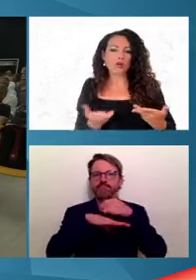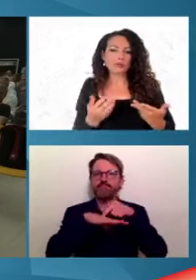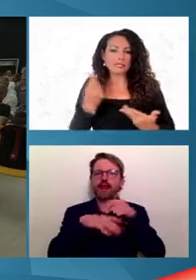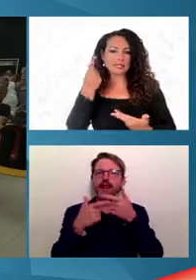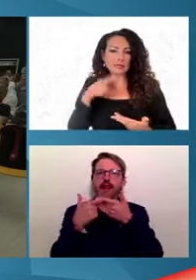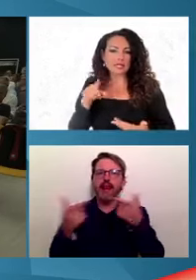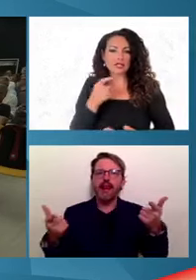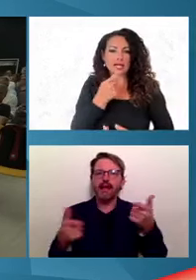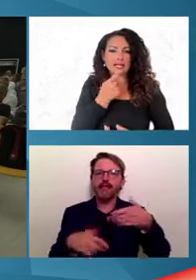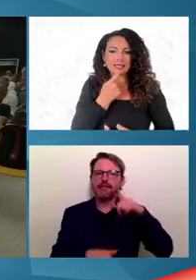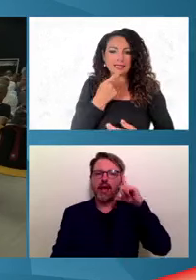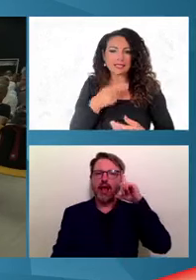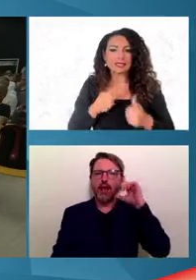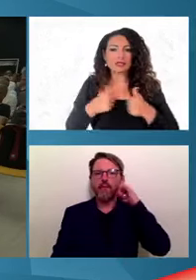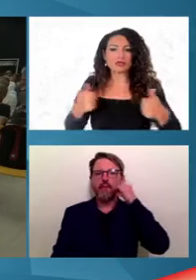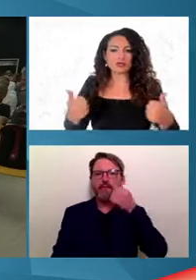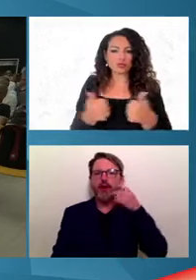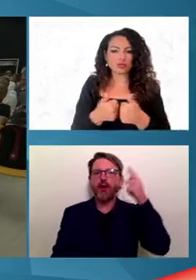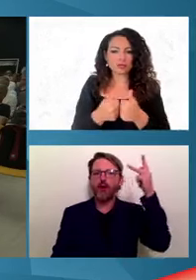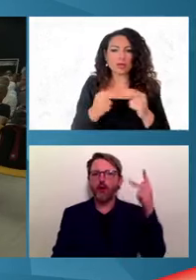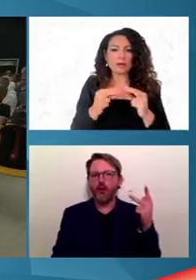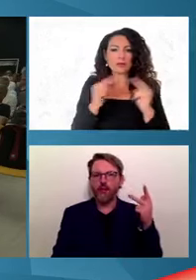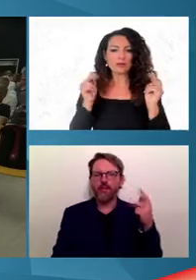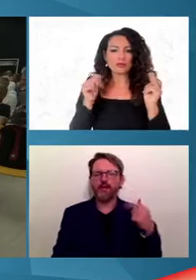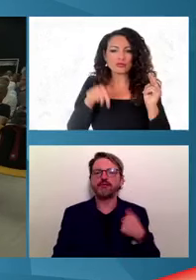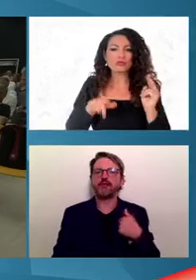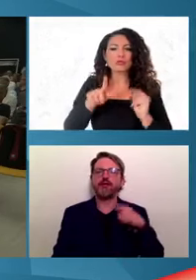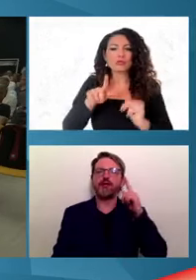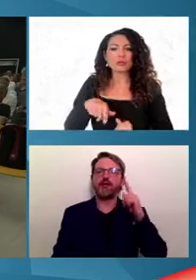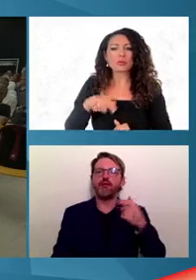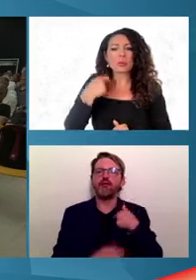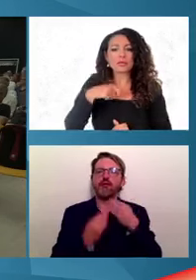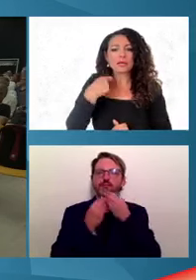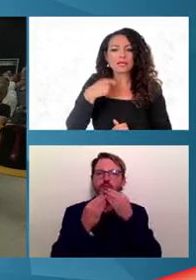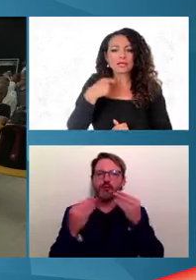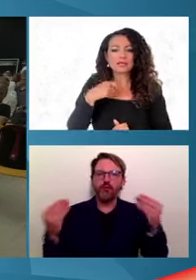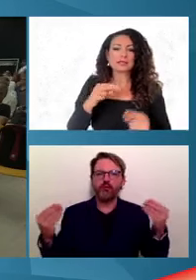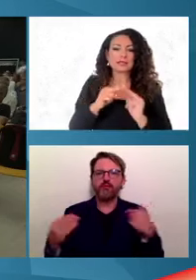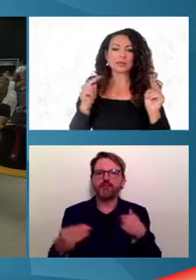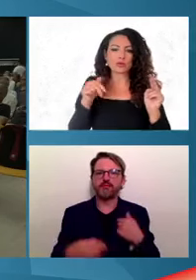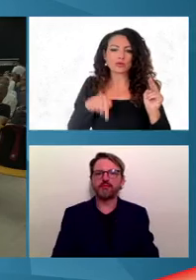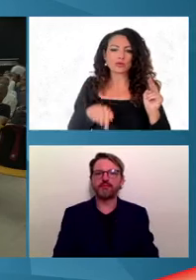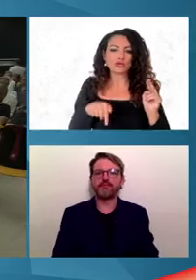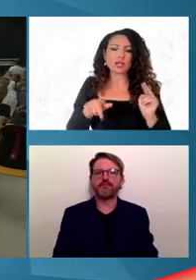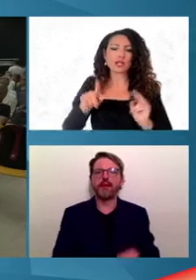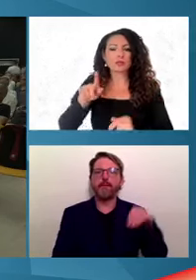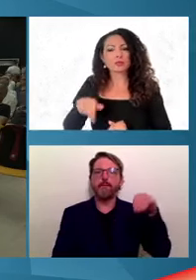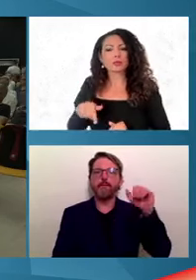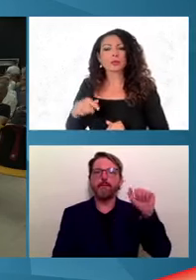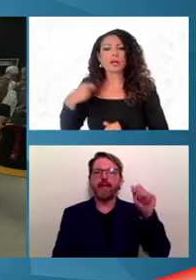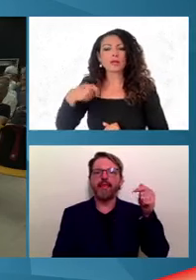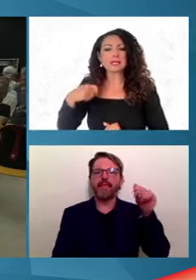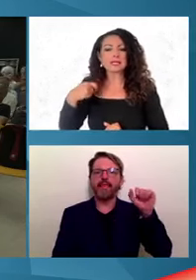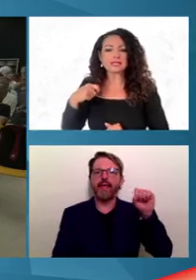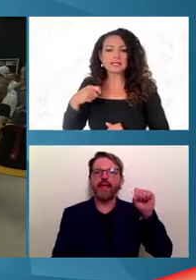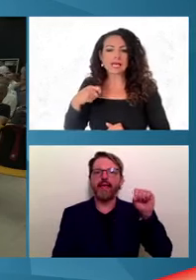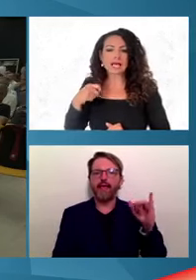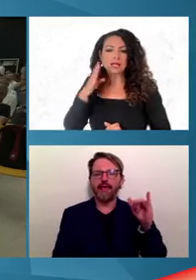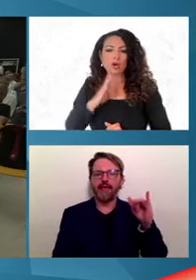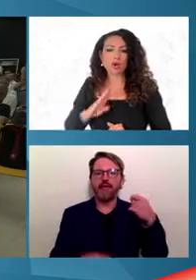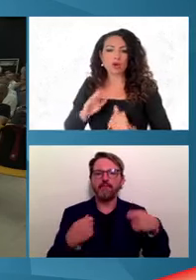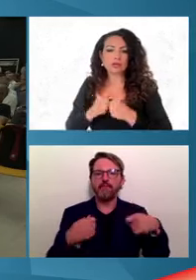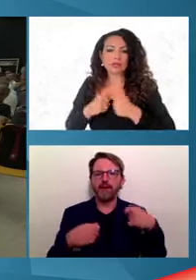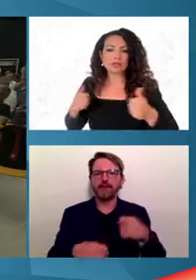Arno Kompatscher. Saluto la Presidente del Consiglio Provinciale Rita Mattei, il Sindaco della città